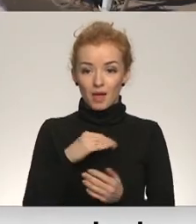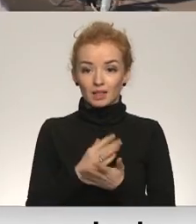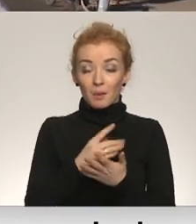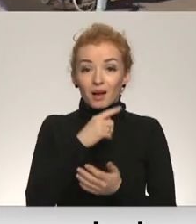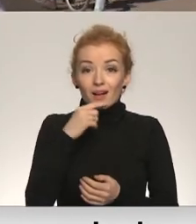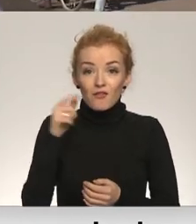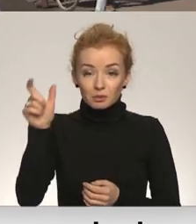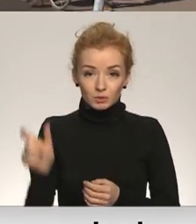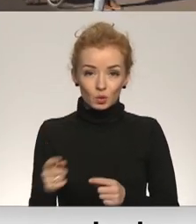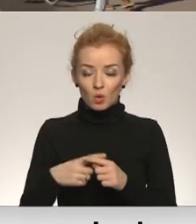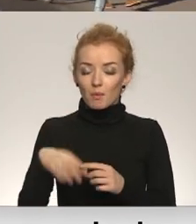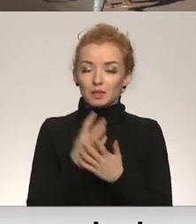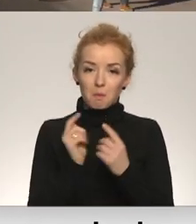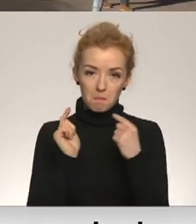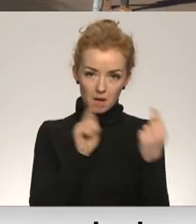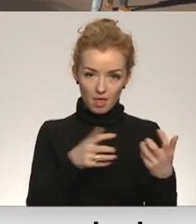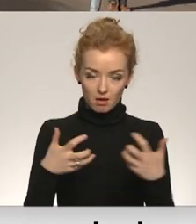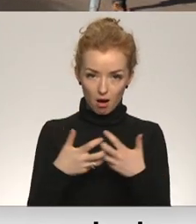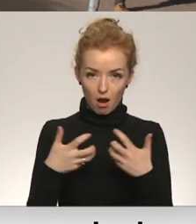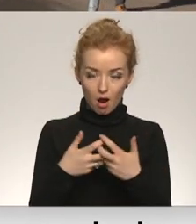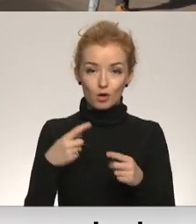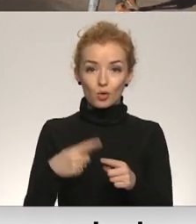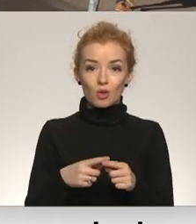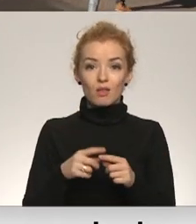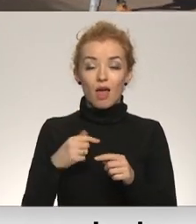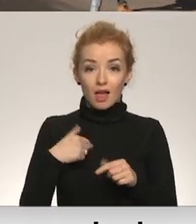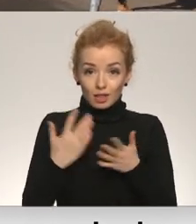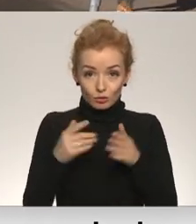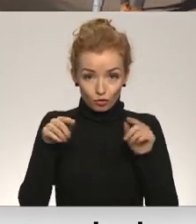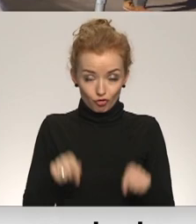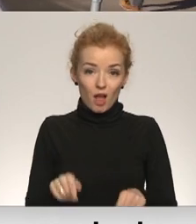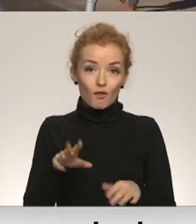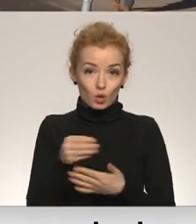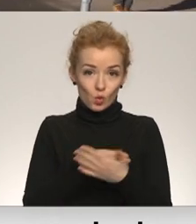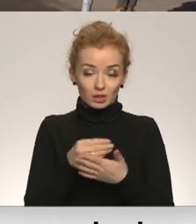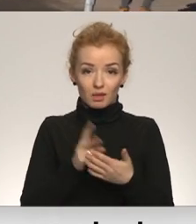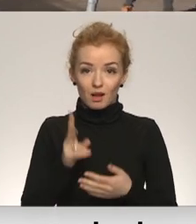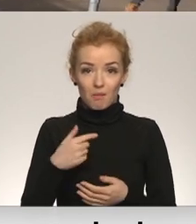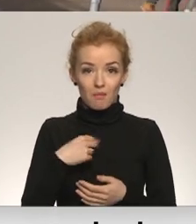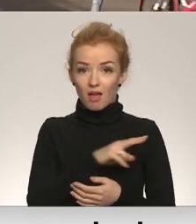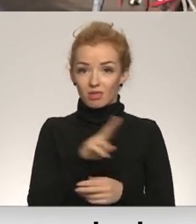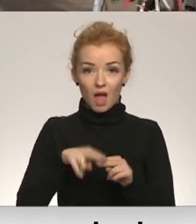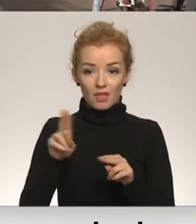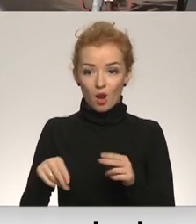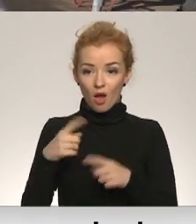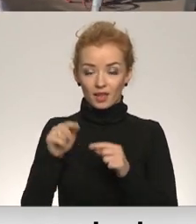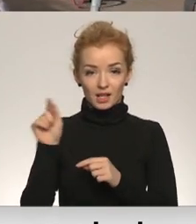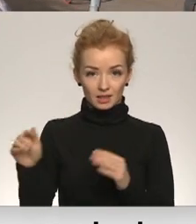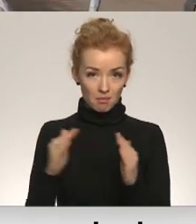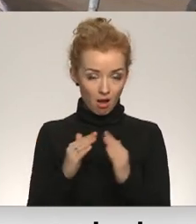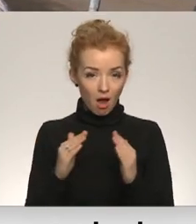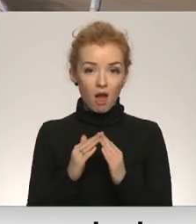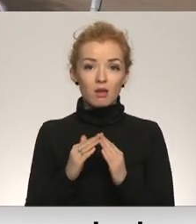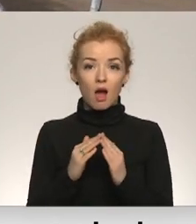pilsoņi un iestājamies pret karu. Un pat tas, ka es atrodos šeit, var nozīmēt to, ka man neļaus atgriezties mājās. Pat tikai